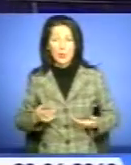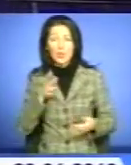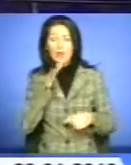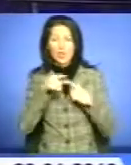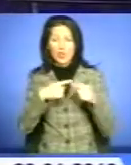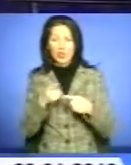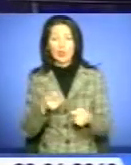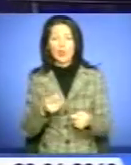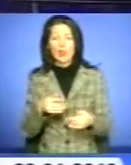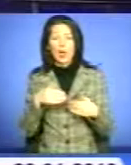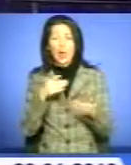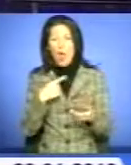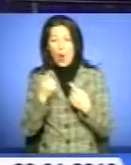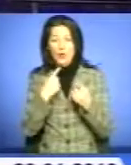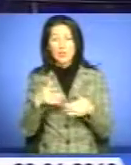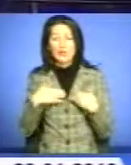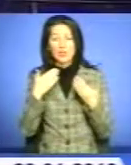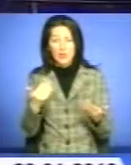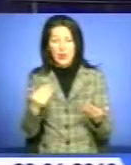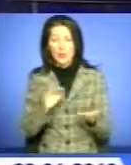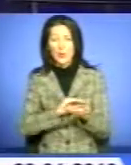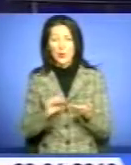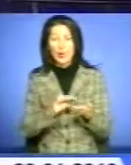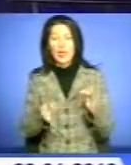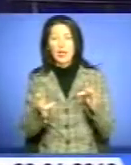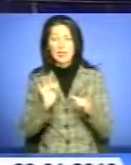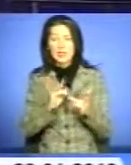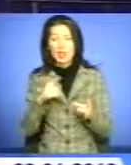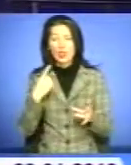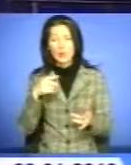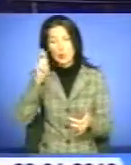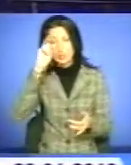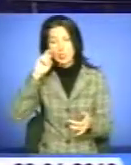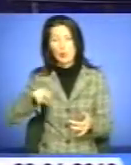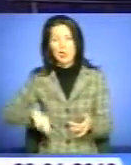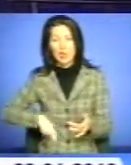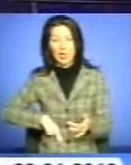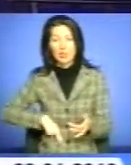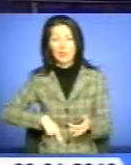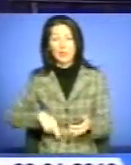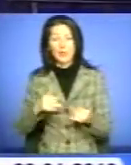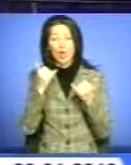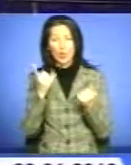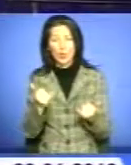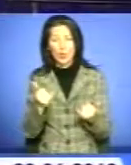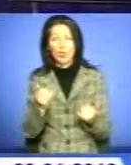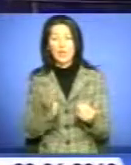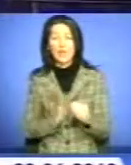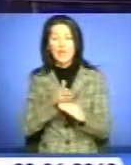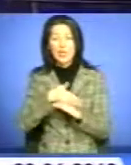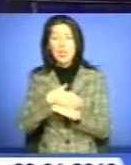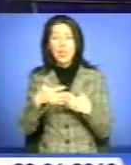держава. Йдеться у зверненні, оприлюдненому на сайті обласної державної адміністрації. Сьогодні на вхідній